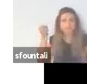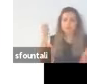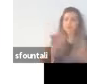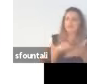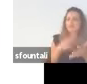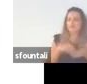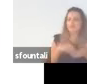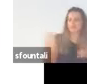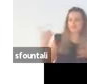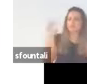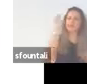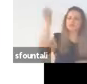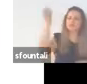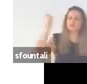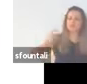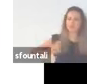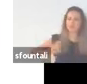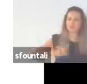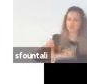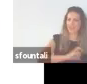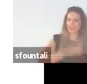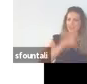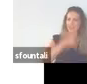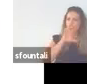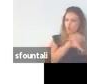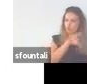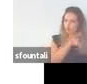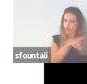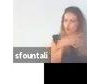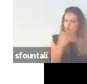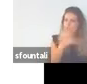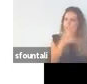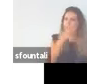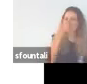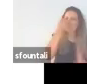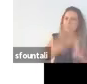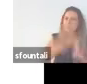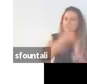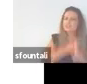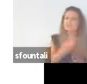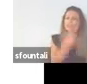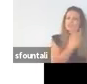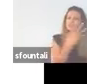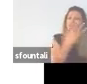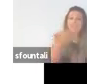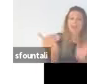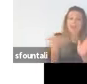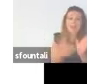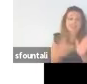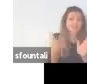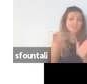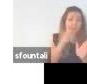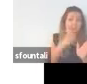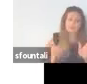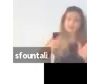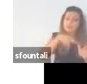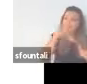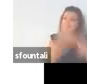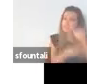Δανίας, υπάρχει μία εκτίμηση περίπου 24.000 γυναικών που έχουν βιαστεί.